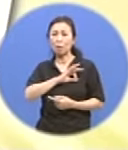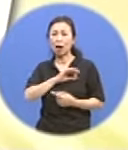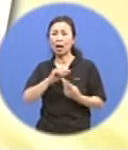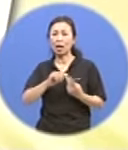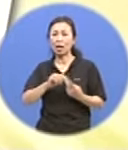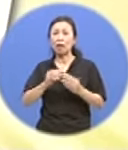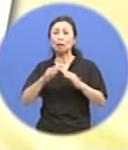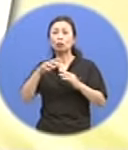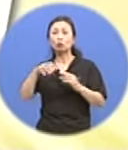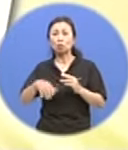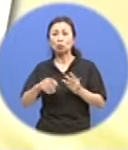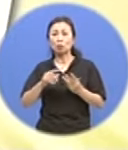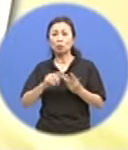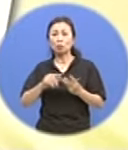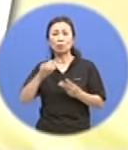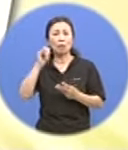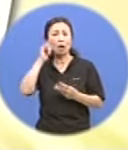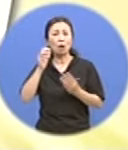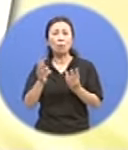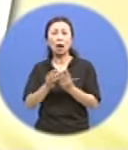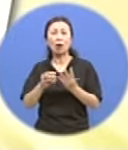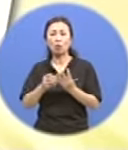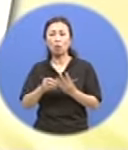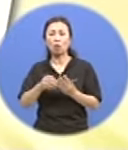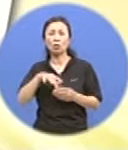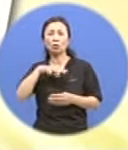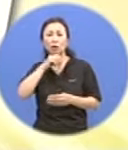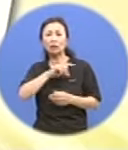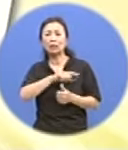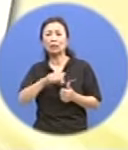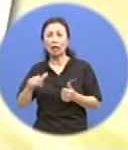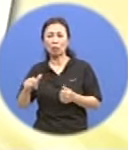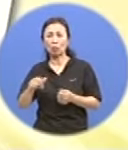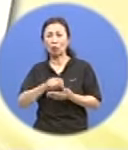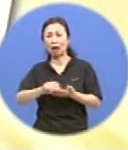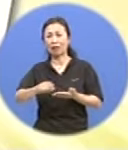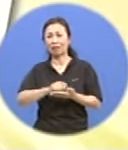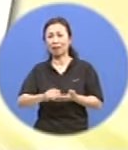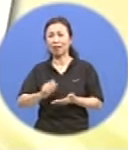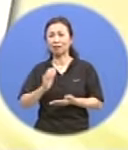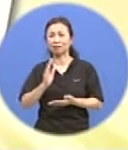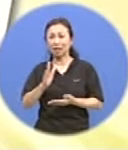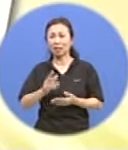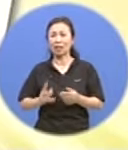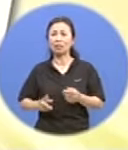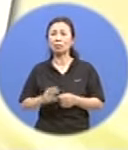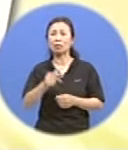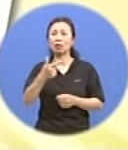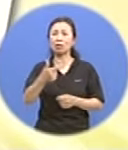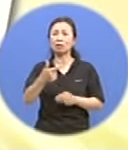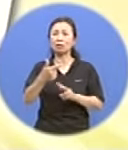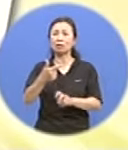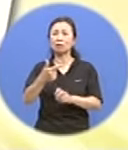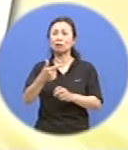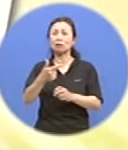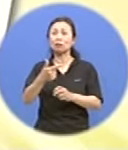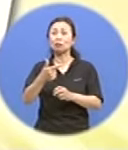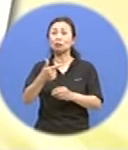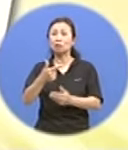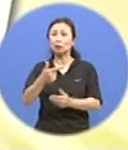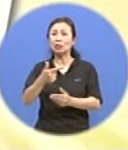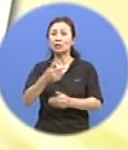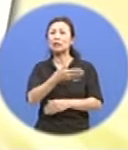所、電話番号、年齢など必要事項を記入ください。締め切りは6月29日水曜日必着です